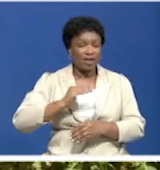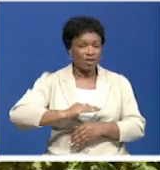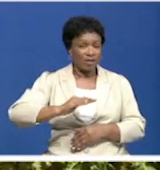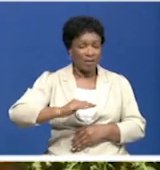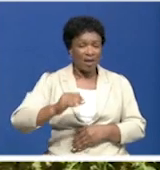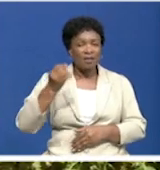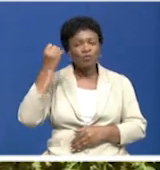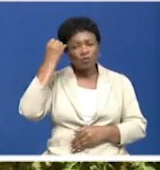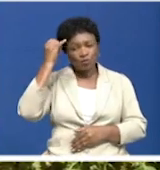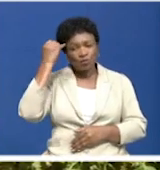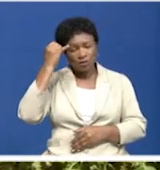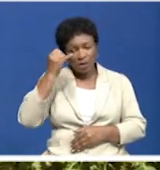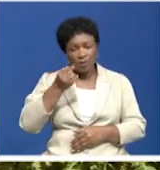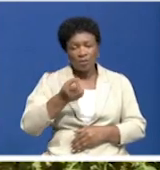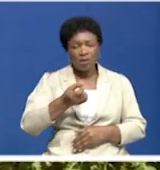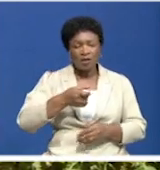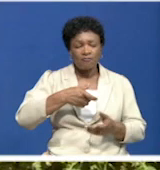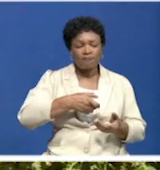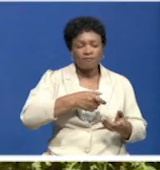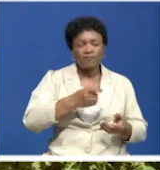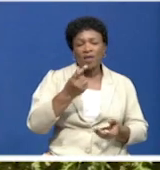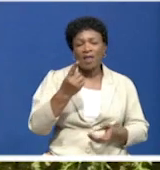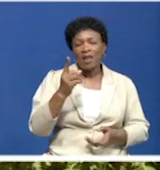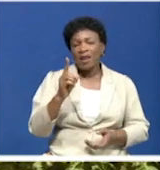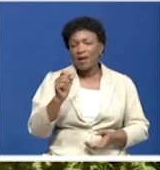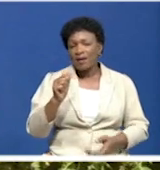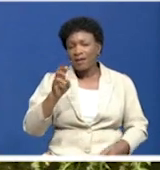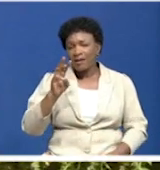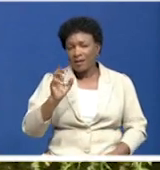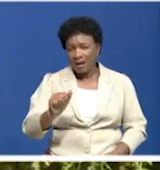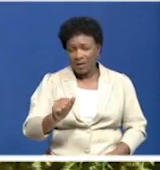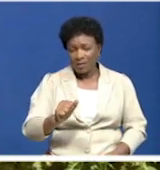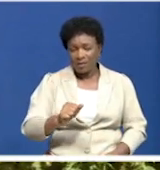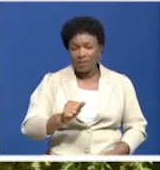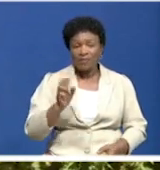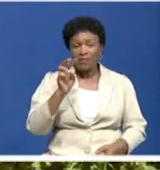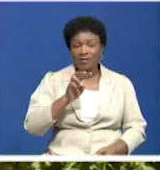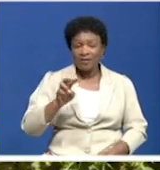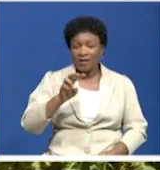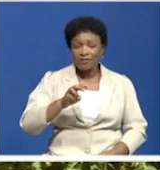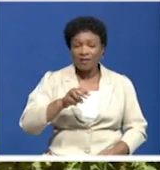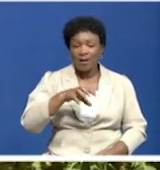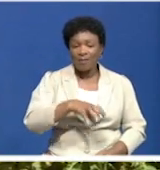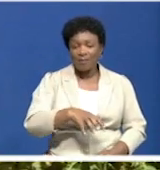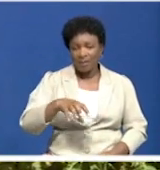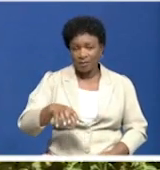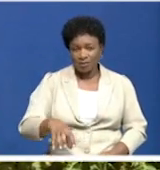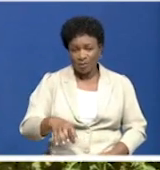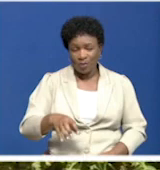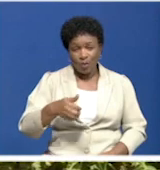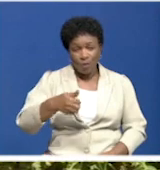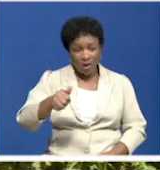kutum kuw tafu masok kwa sababu tun jali w kulim Wu Nini Wan choka na wenews